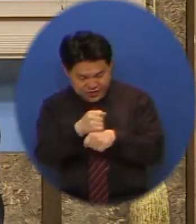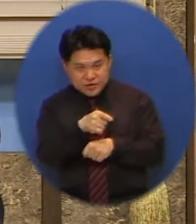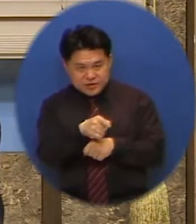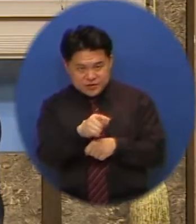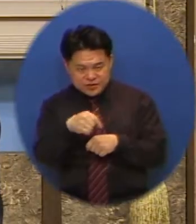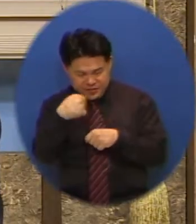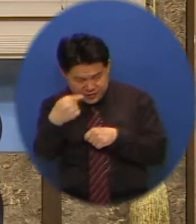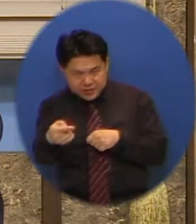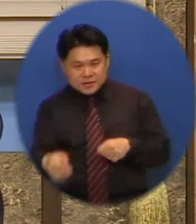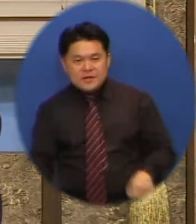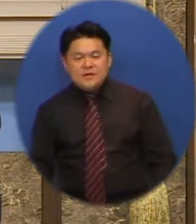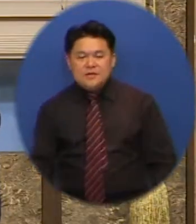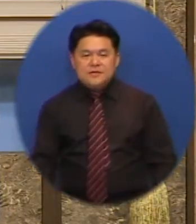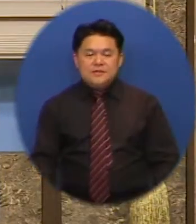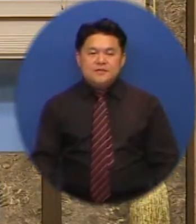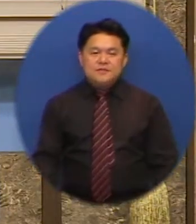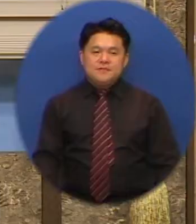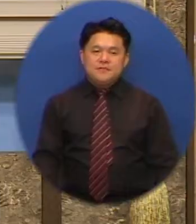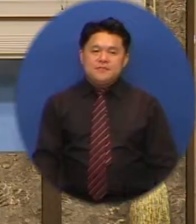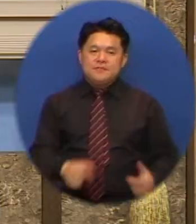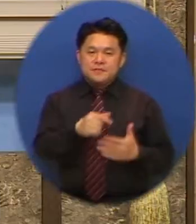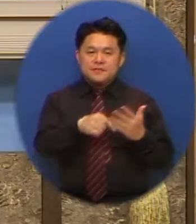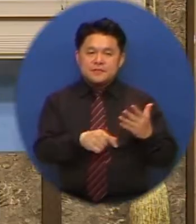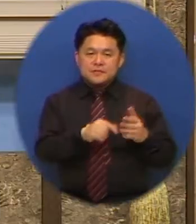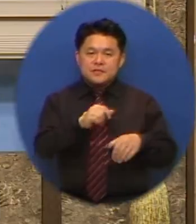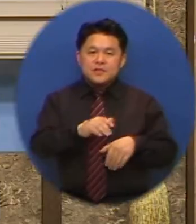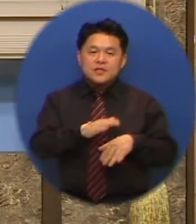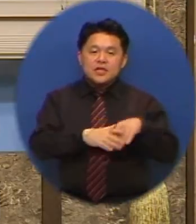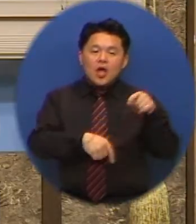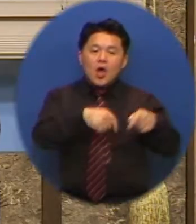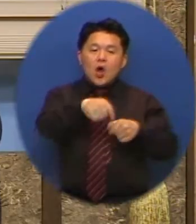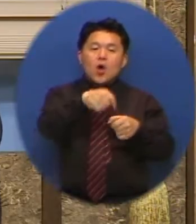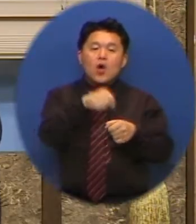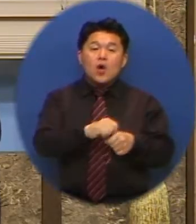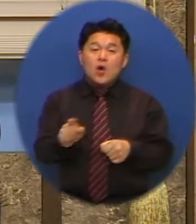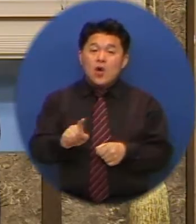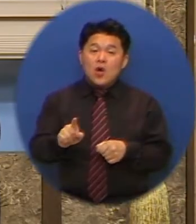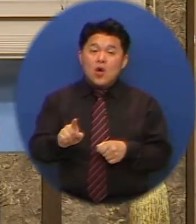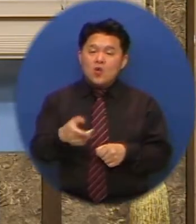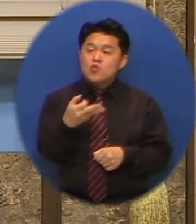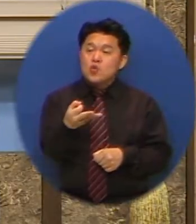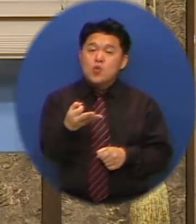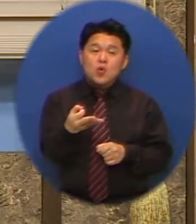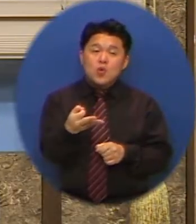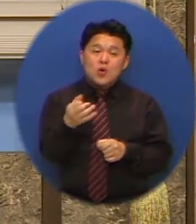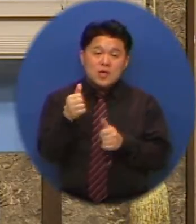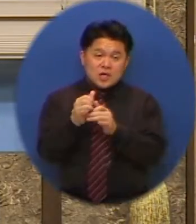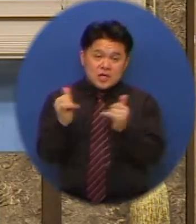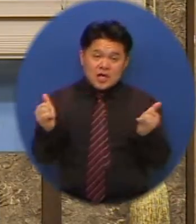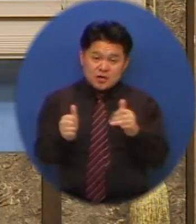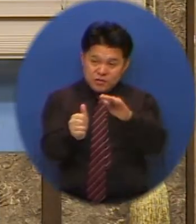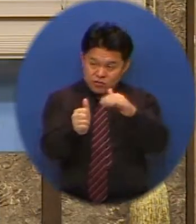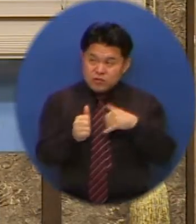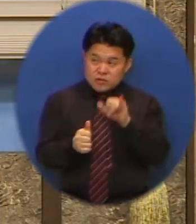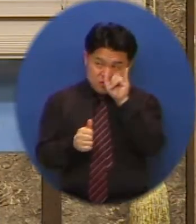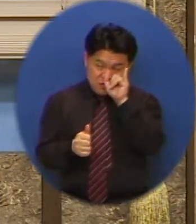하고 그래서 이제 그 프로젝트를 수행하기 위한 자원을 이제 모집을 하는